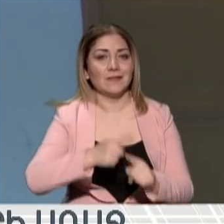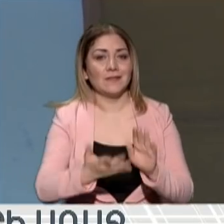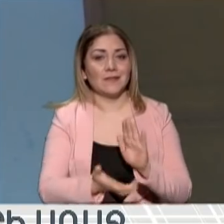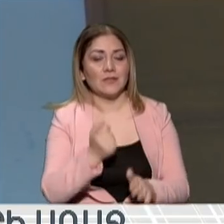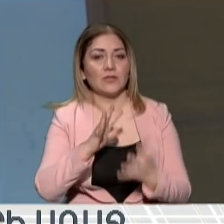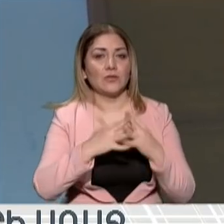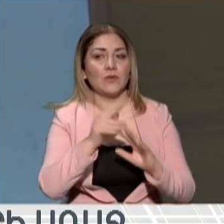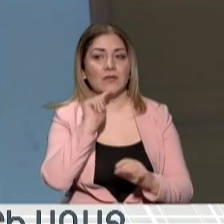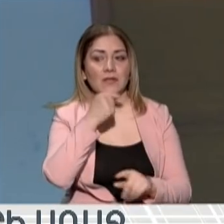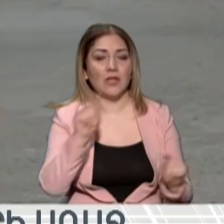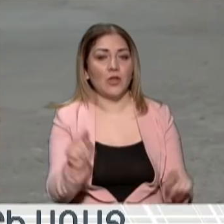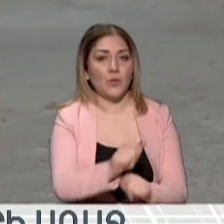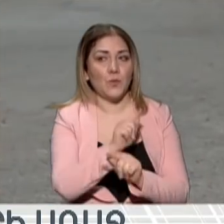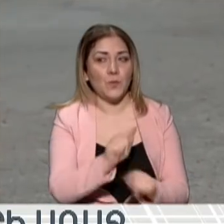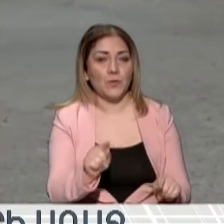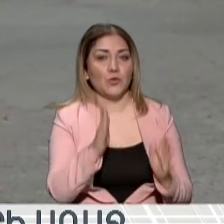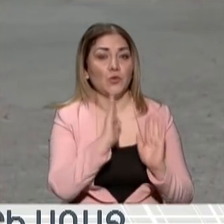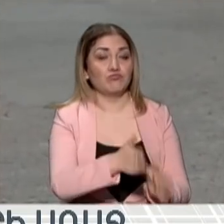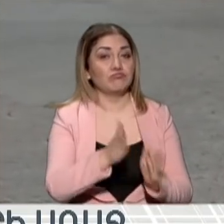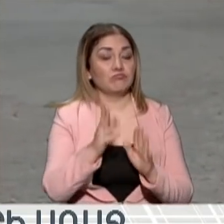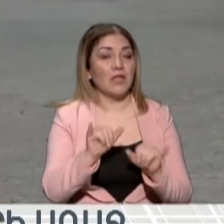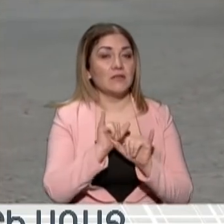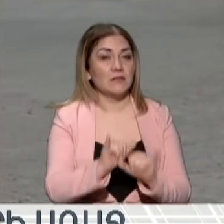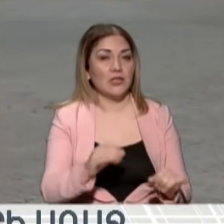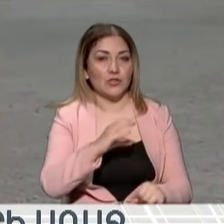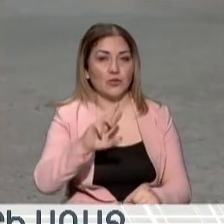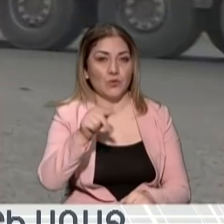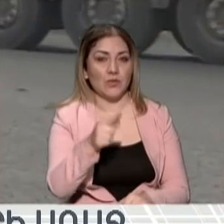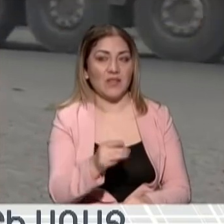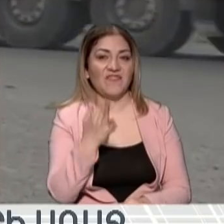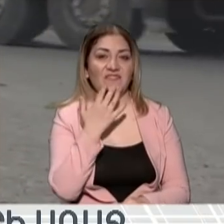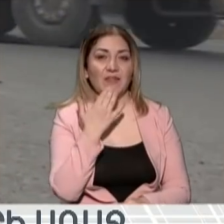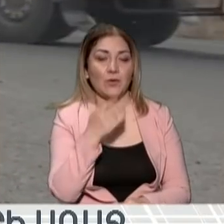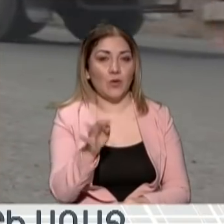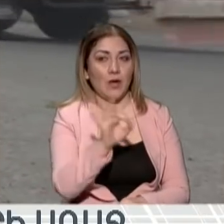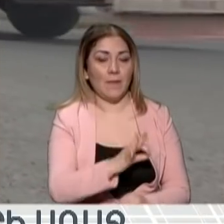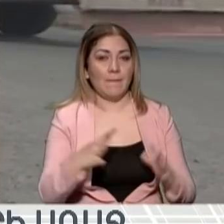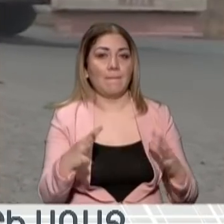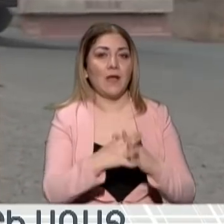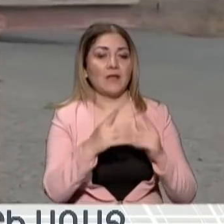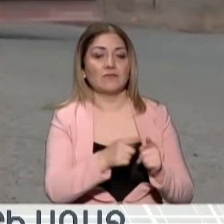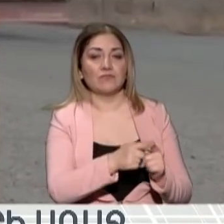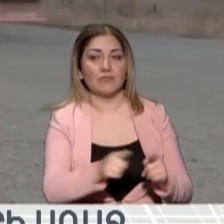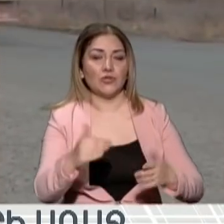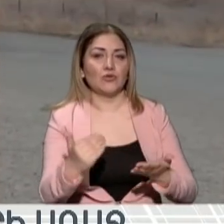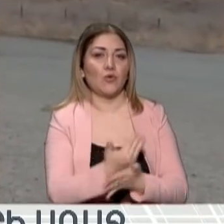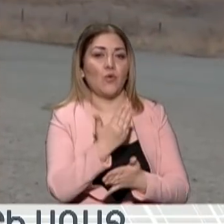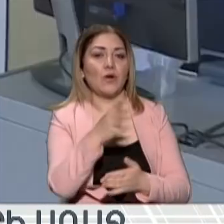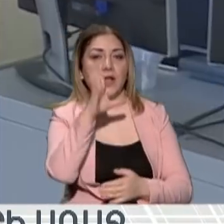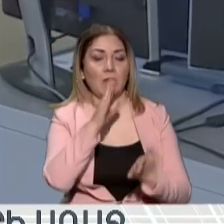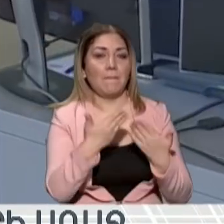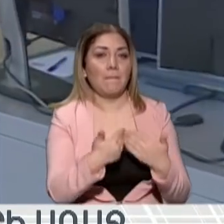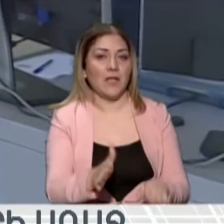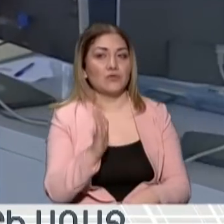Հանքարդյունաբերական գյուղատնտեսական ու զբոսաշրջության ուղություններով զարգացող Սյունիքի ընկերությունների համար պատերազմից հետո էլ նոր դռներ